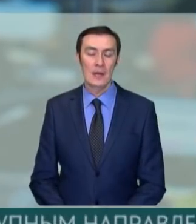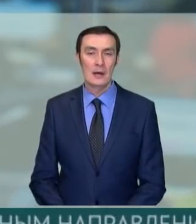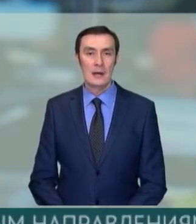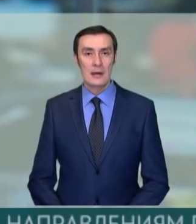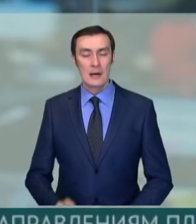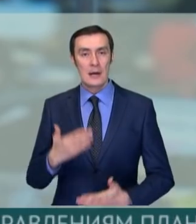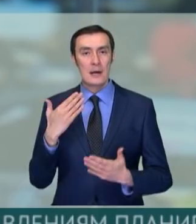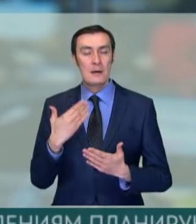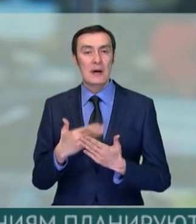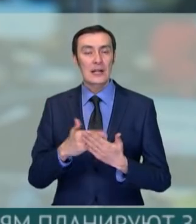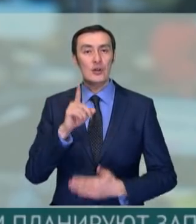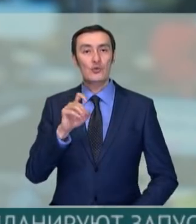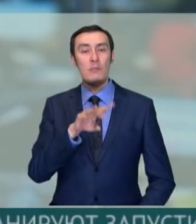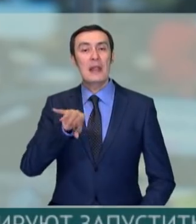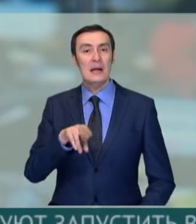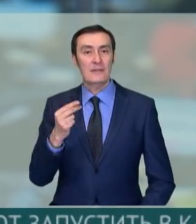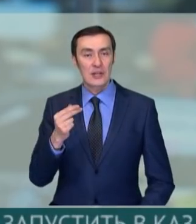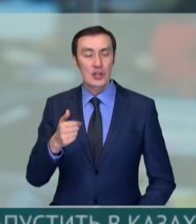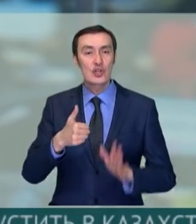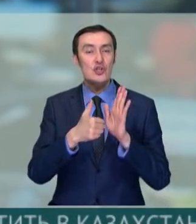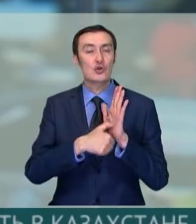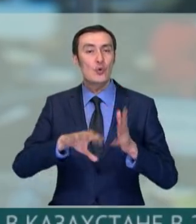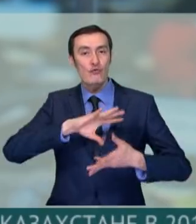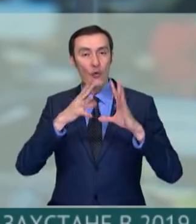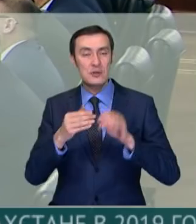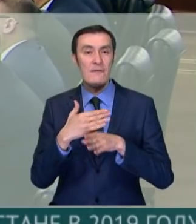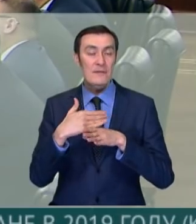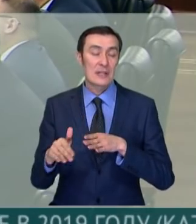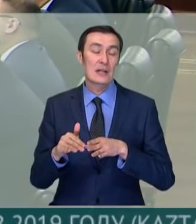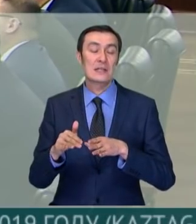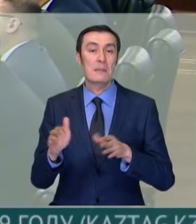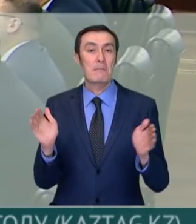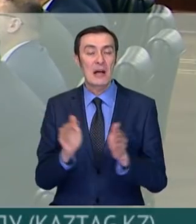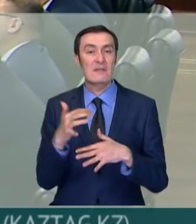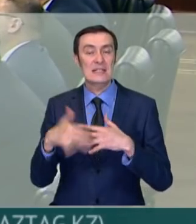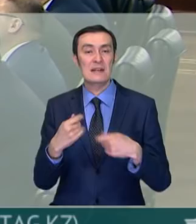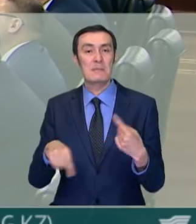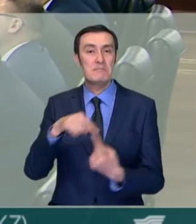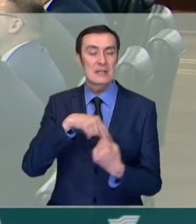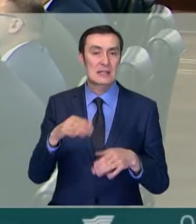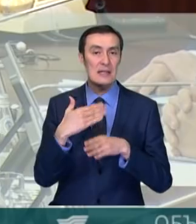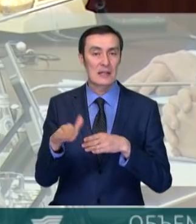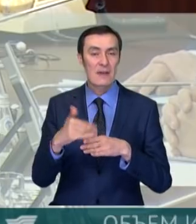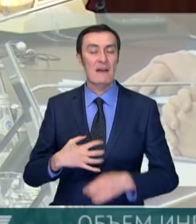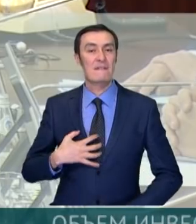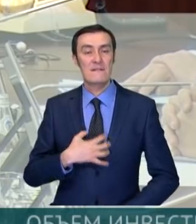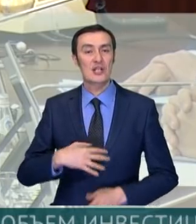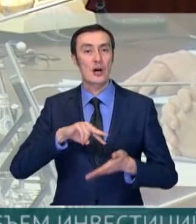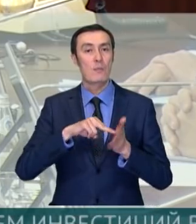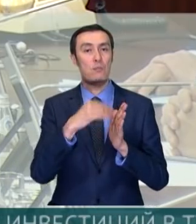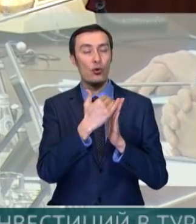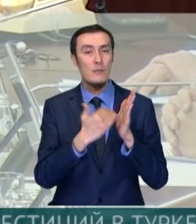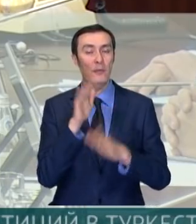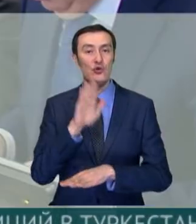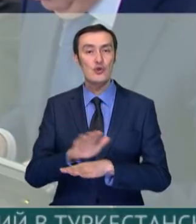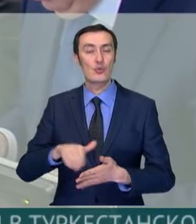Порядка 100 миллиардов тенге из 600 выделят для развития малого и среднего бизнеса. В целом кредитование приоритетных проектов по поручению